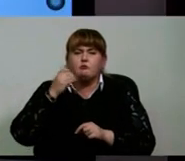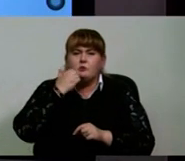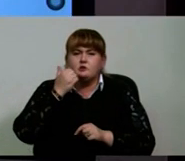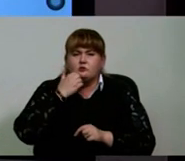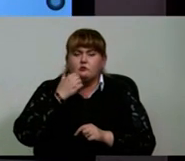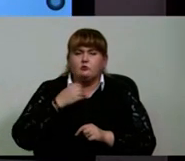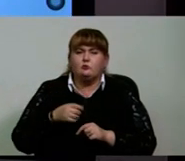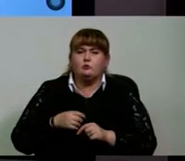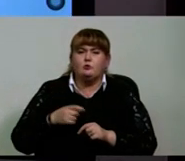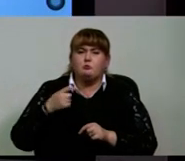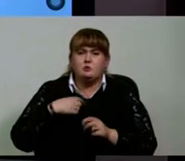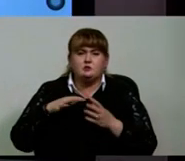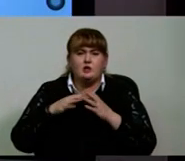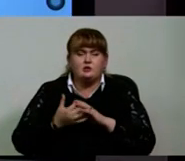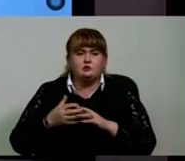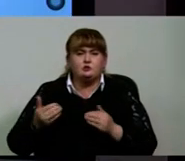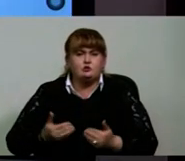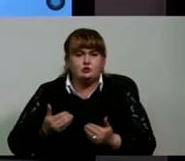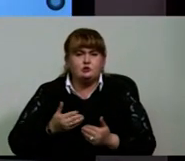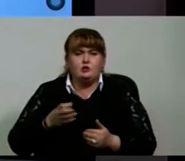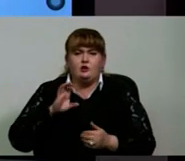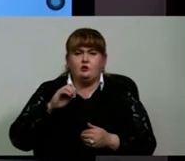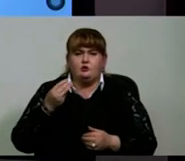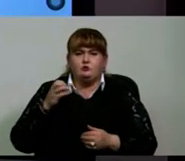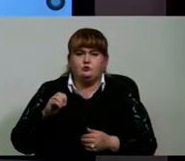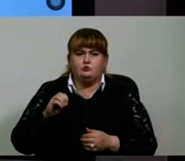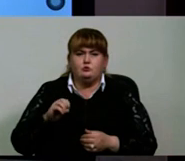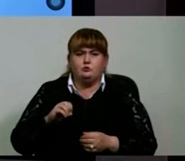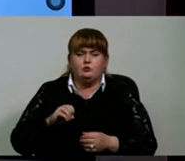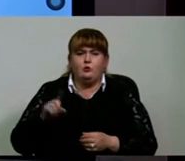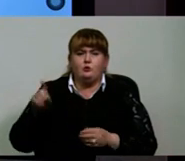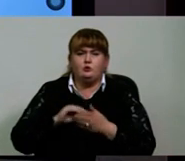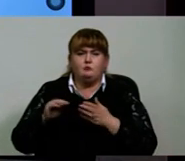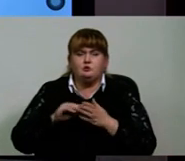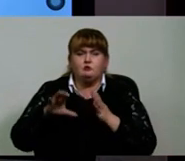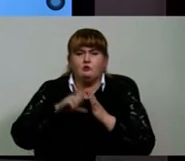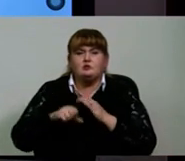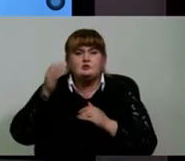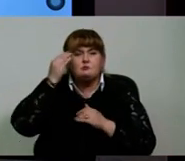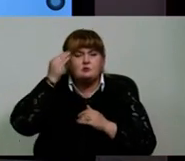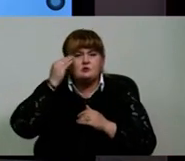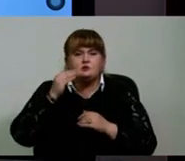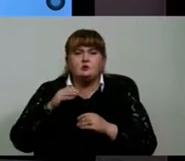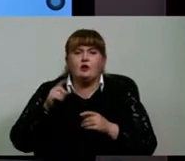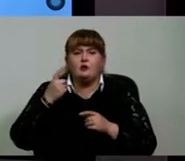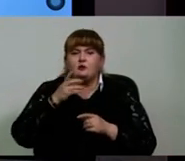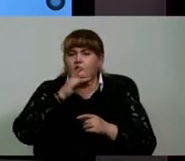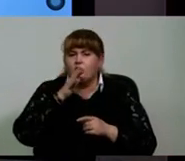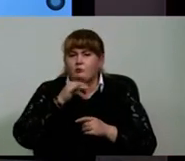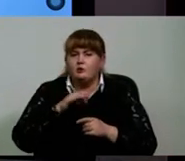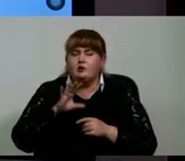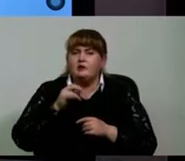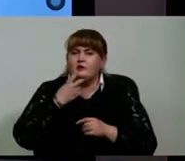же все-таки сельские жители еще», – напишет он в конце. Смысл названия одновременно